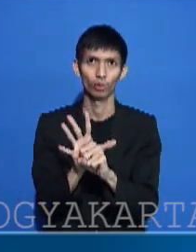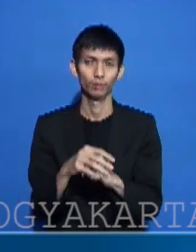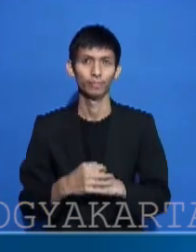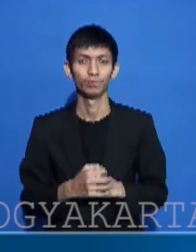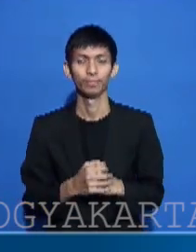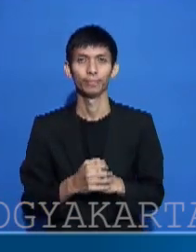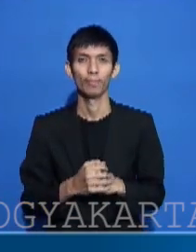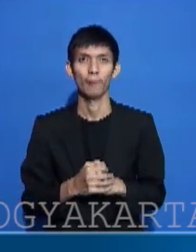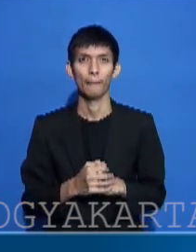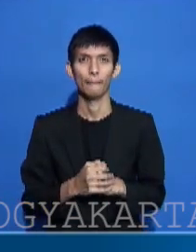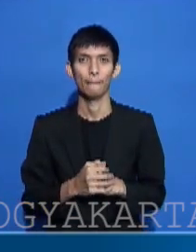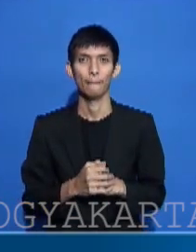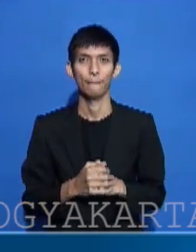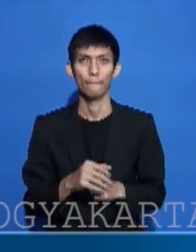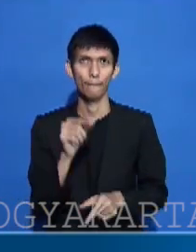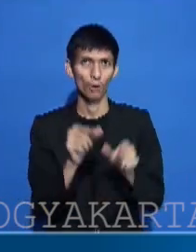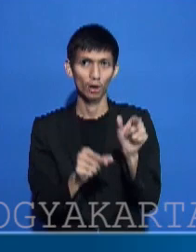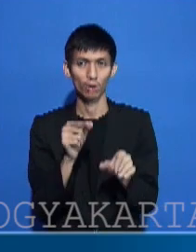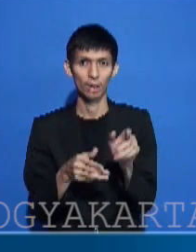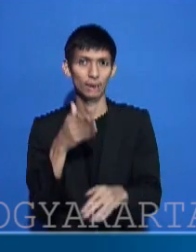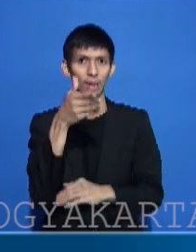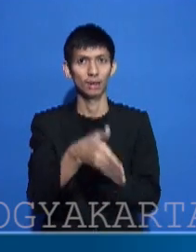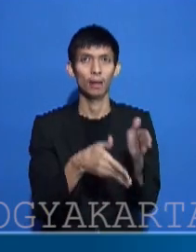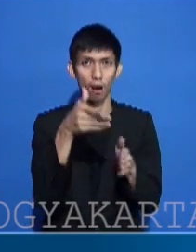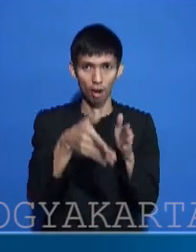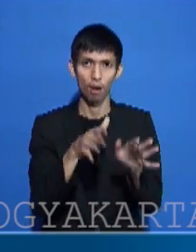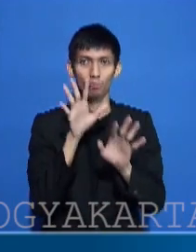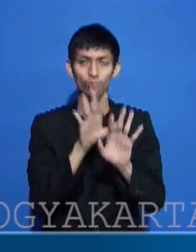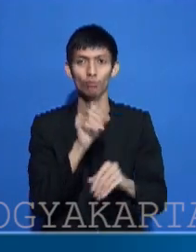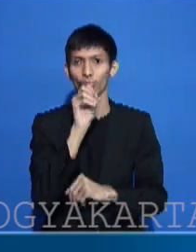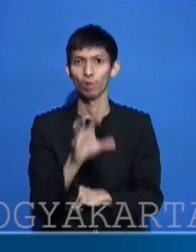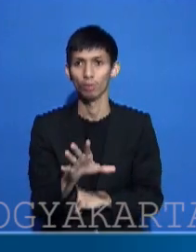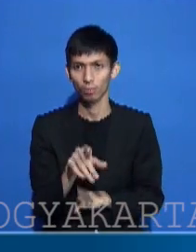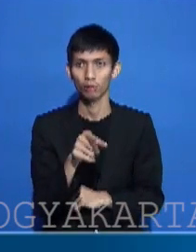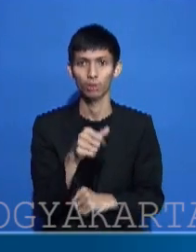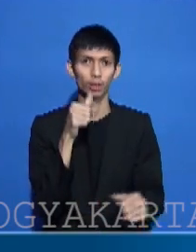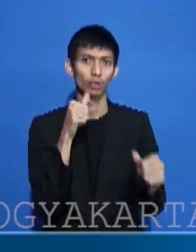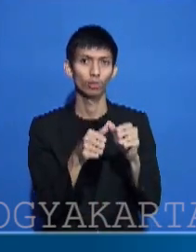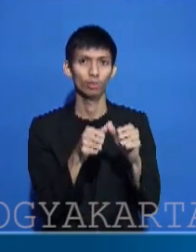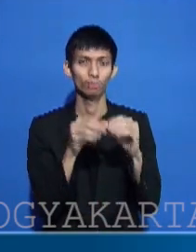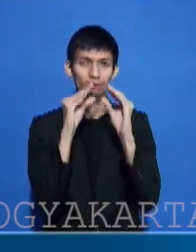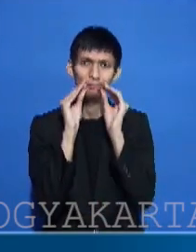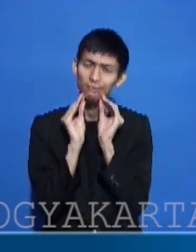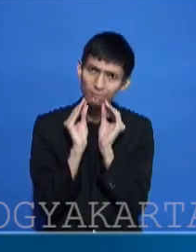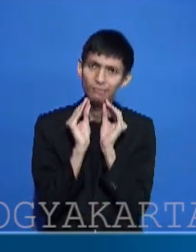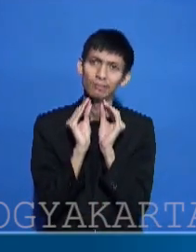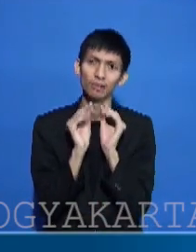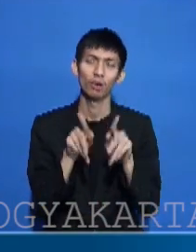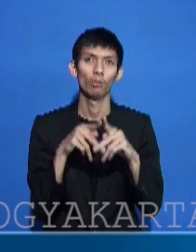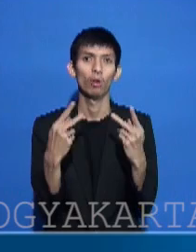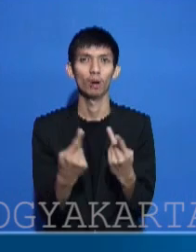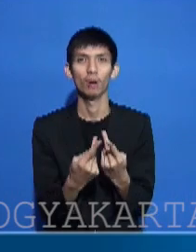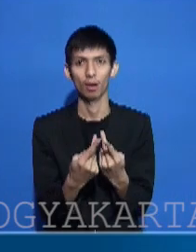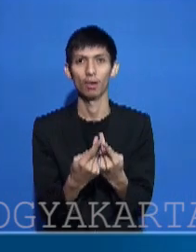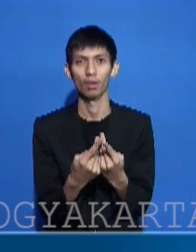Yogyakarta. Sejumlah takziah berdatangan silih berganti untuk mengucapkan bela sungkawa kepada keluarga almarhum. Selain